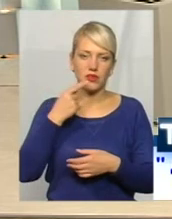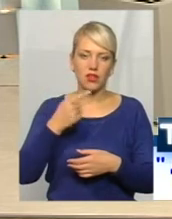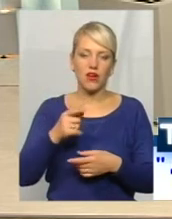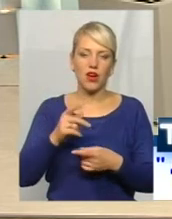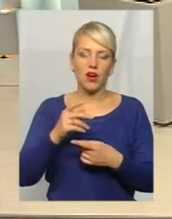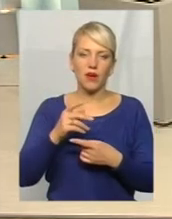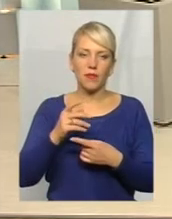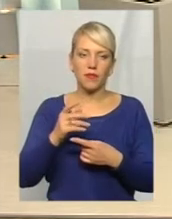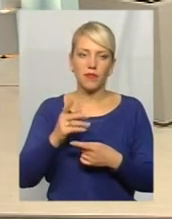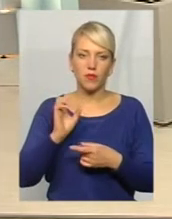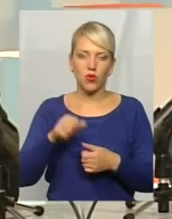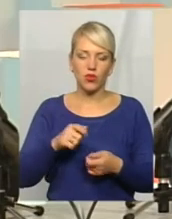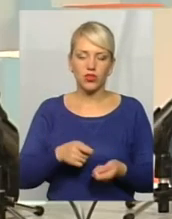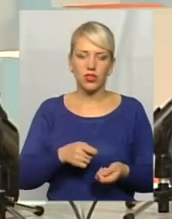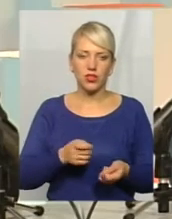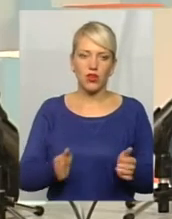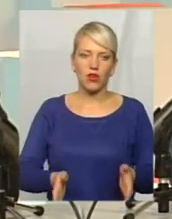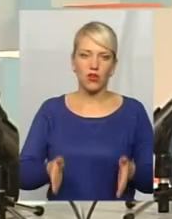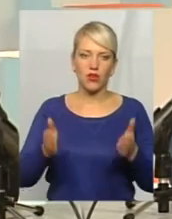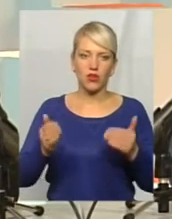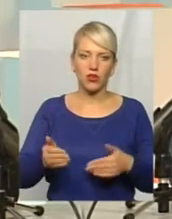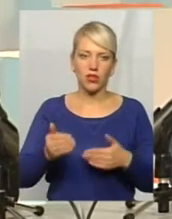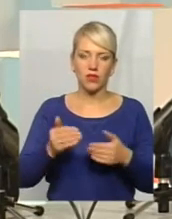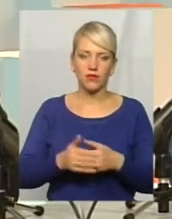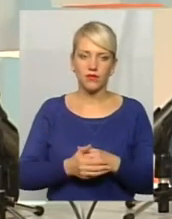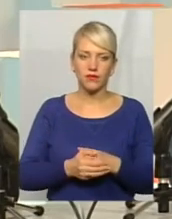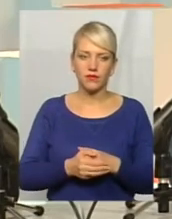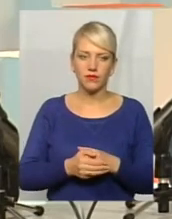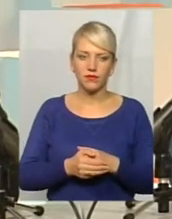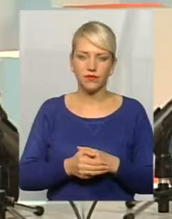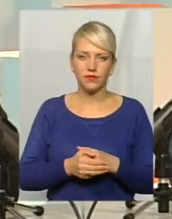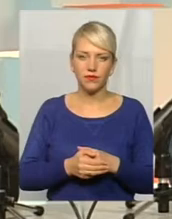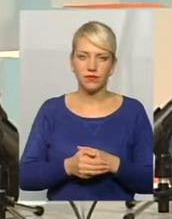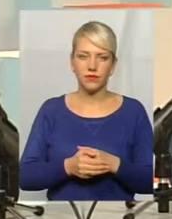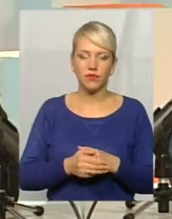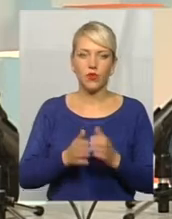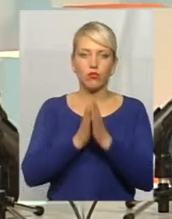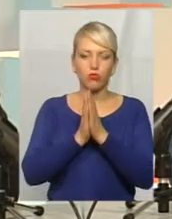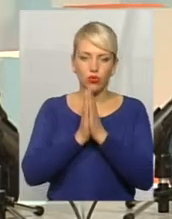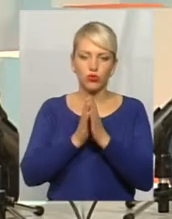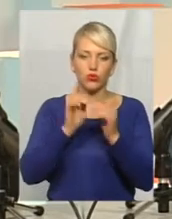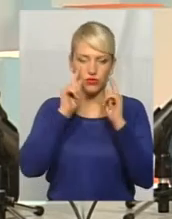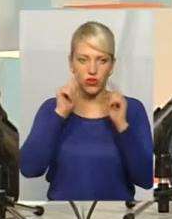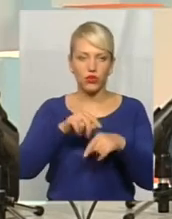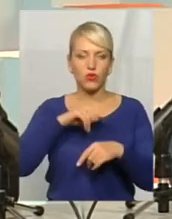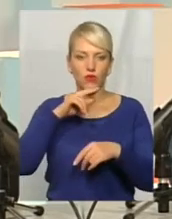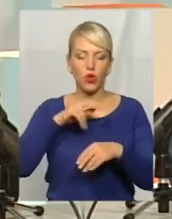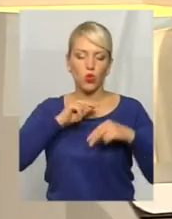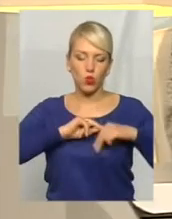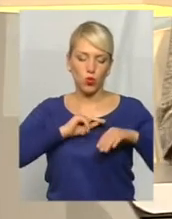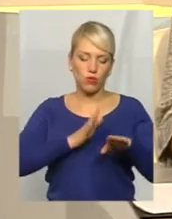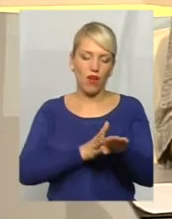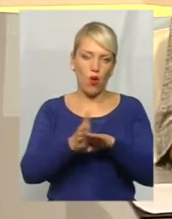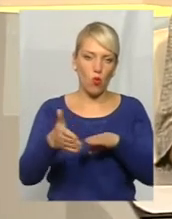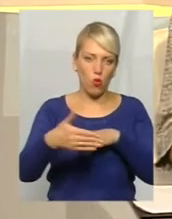собі приобрести контейнер і поставити. Це правильне питання ставиться. Прошу, зверніть увагу, вулиця Трудова і угол Трудової